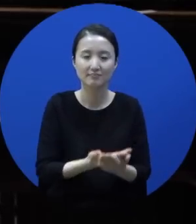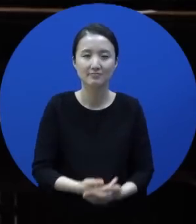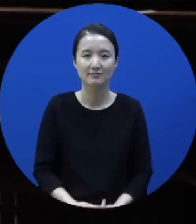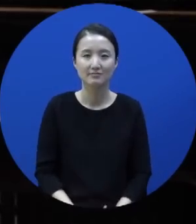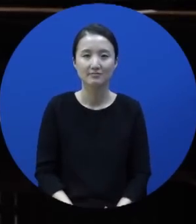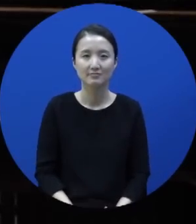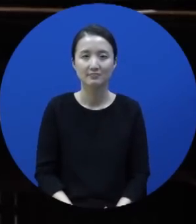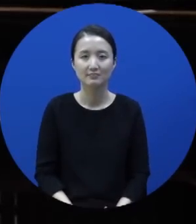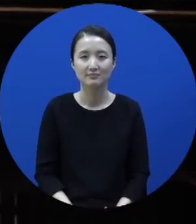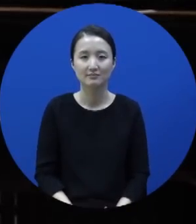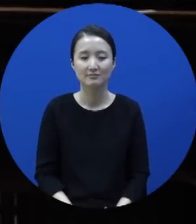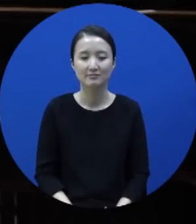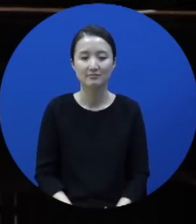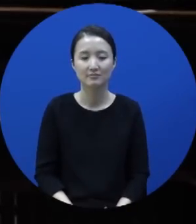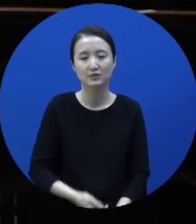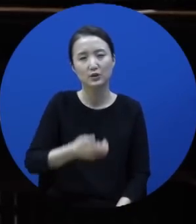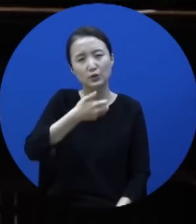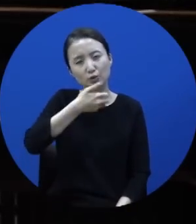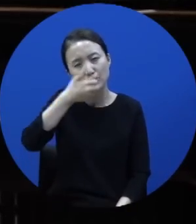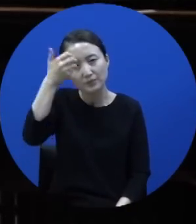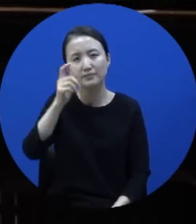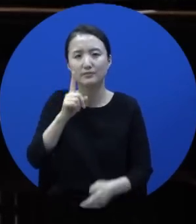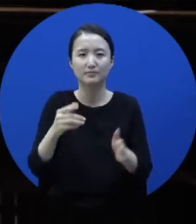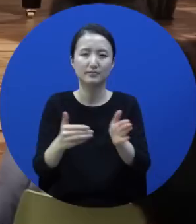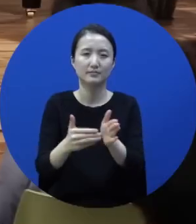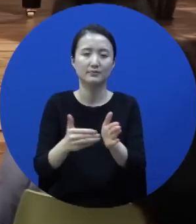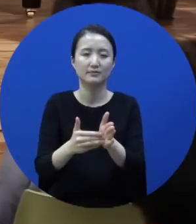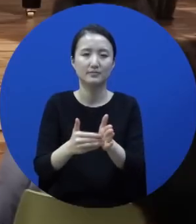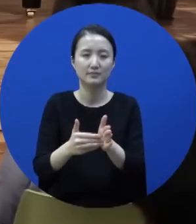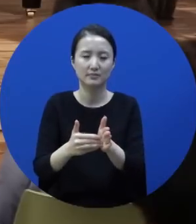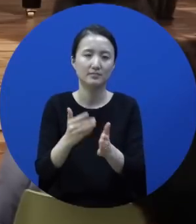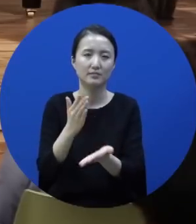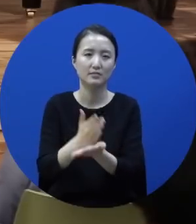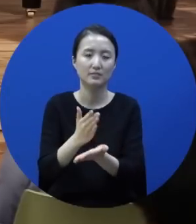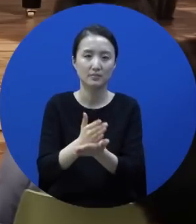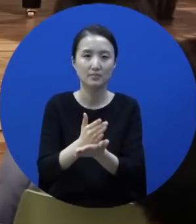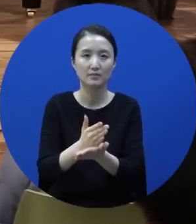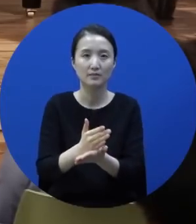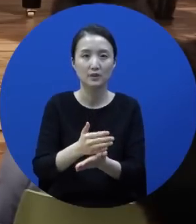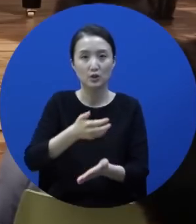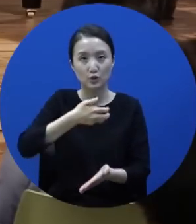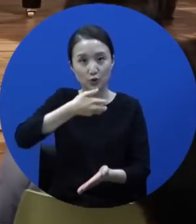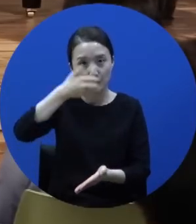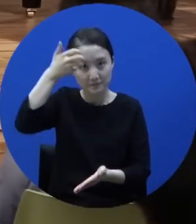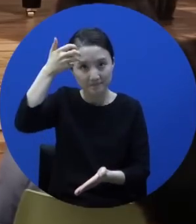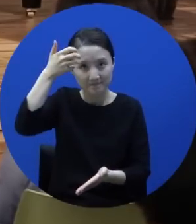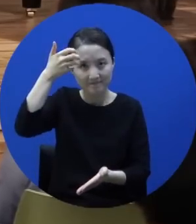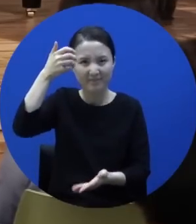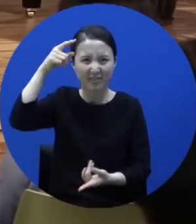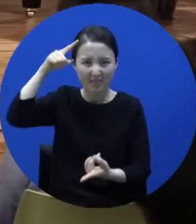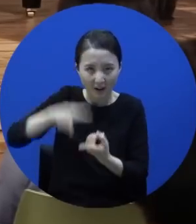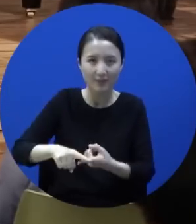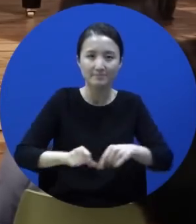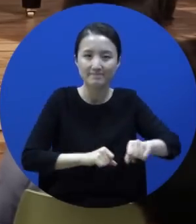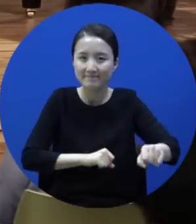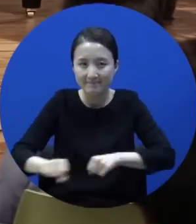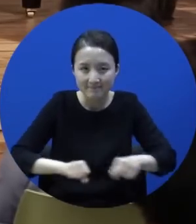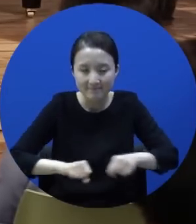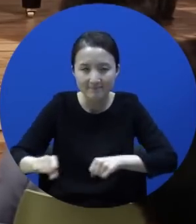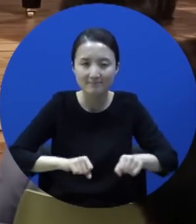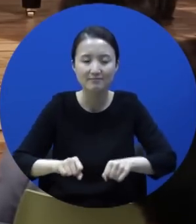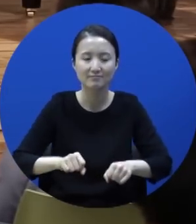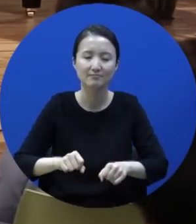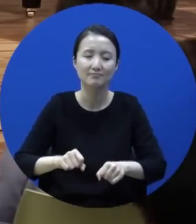네. 너무 중요하지 않나요? 네. 우리가 꿈 꾸지 말고 꿈대로 살아라. 그래서 여러분들이 지금